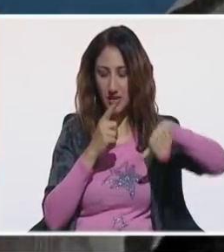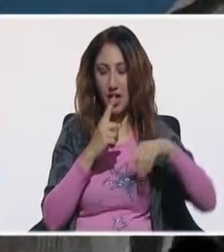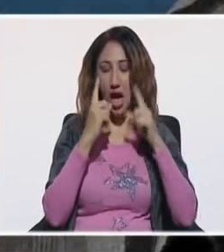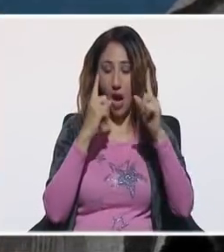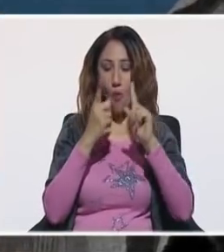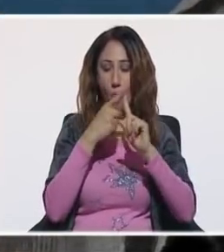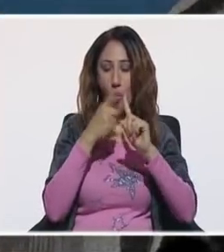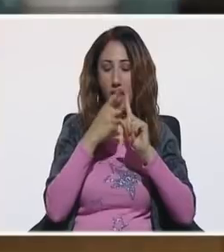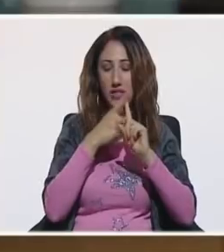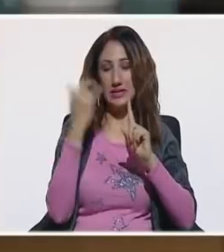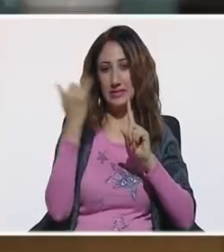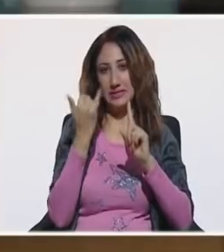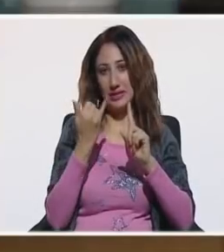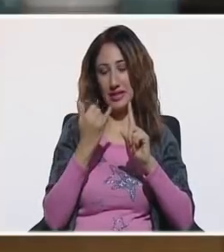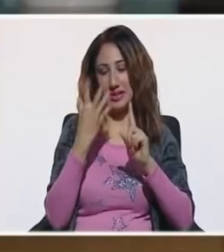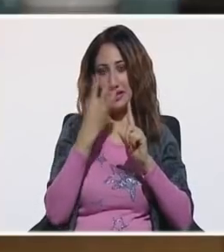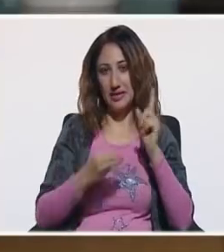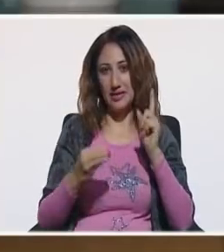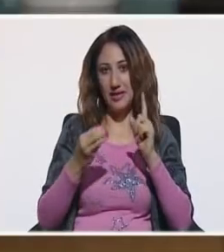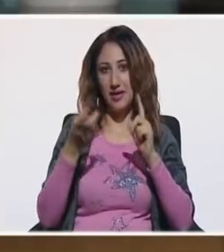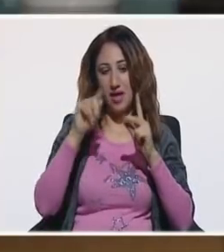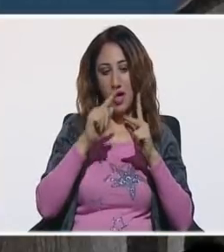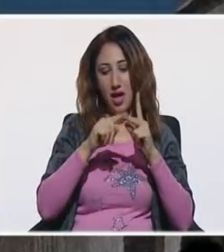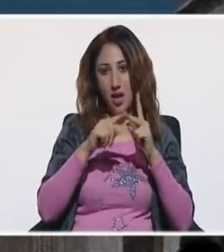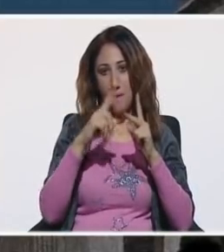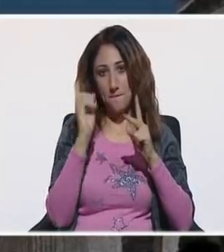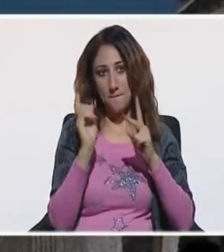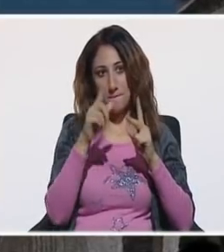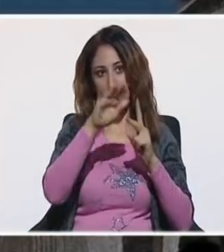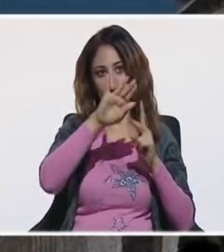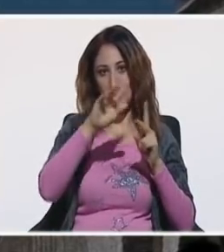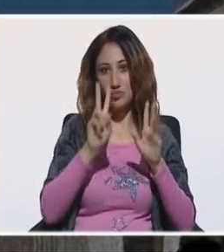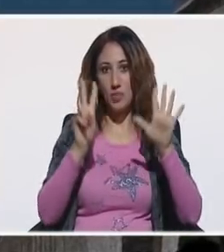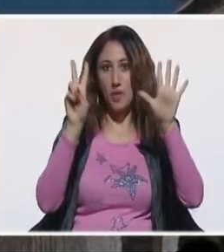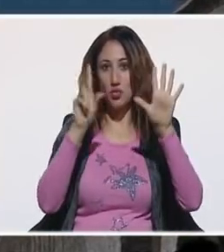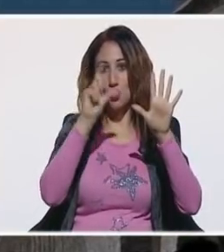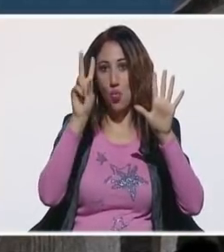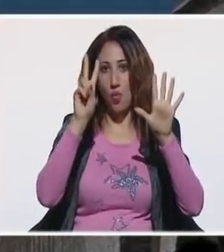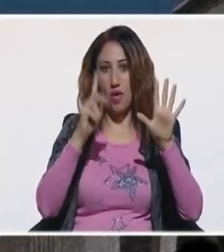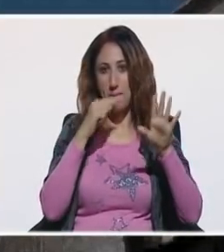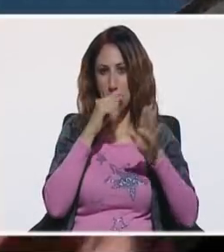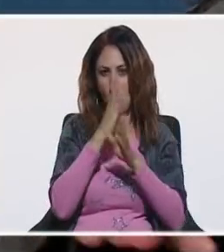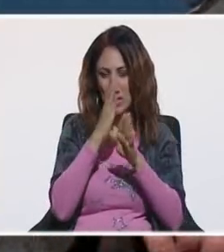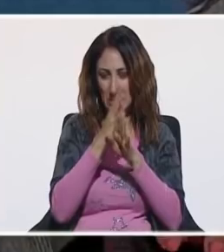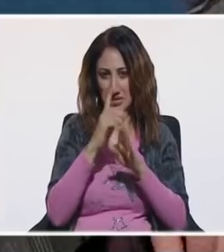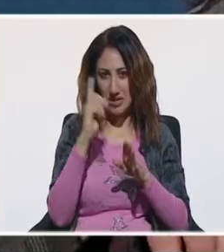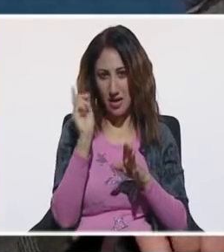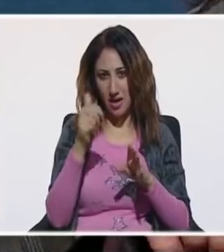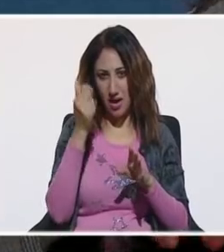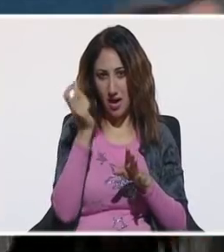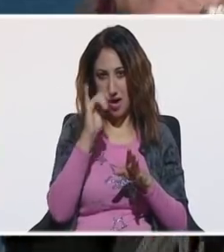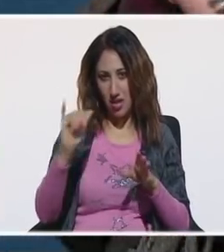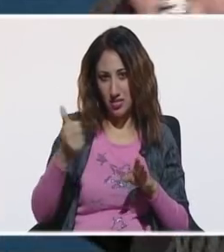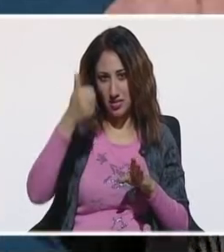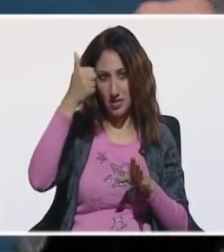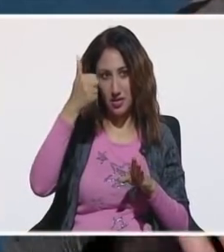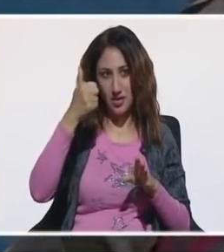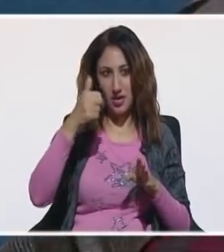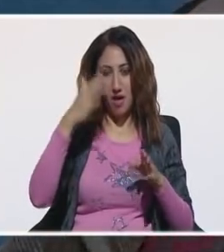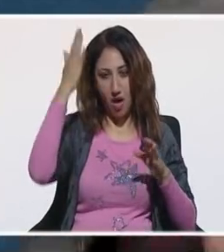لكن عبير اتولدوا في البيت ولا في المستشفى رانيا بنت سبعة سبعة كانت نازلة مش